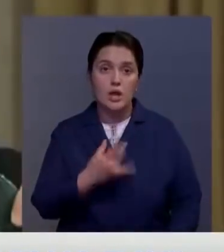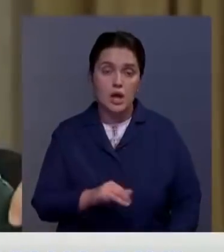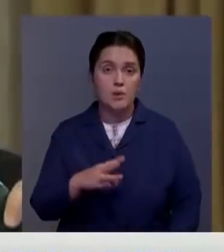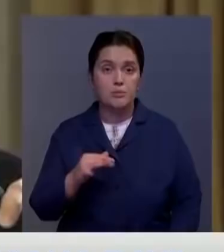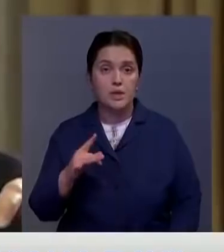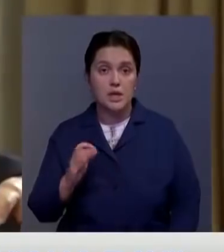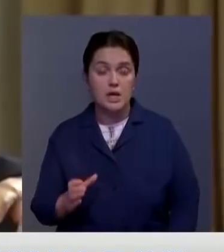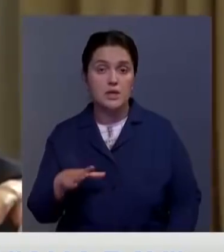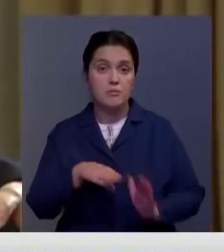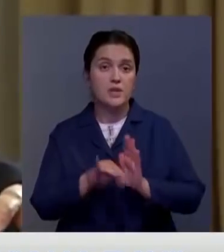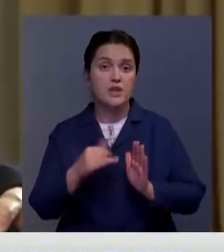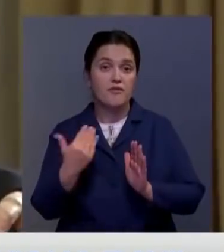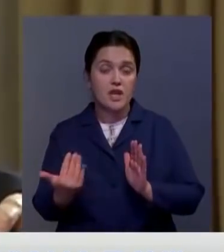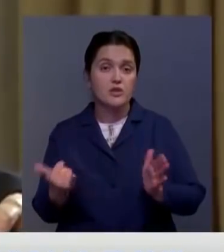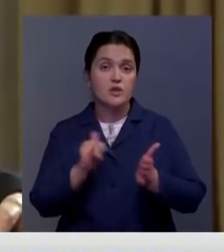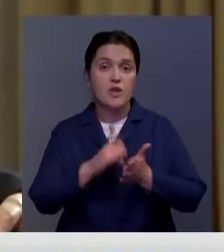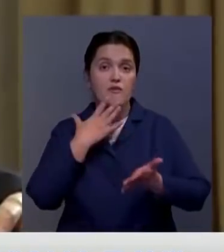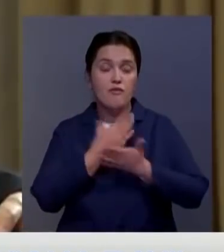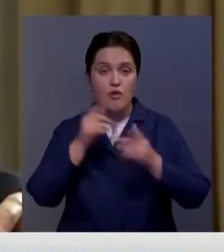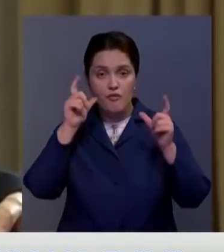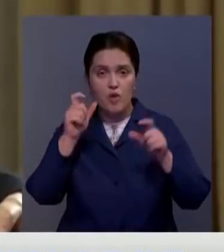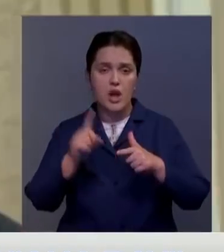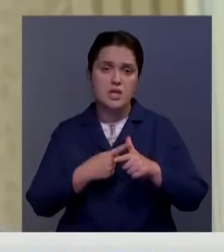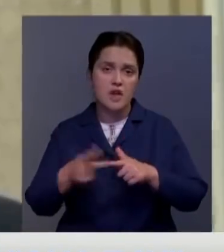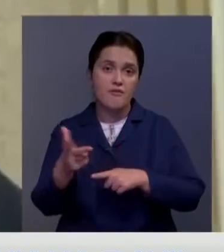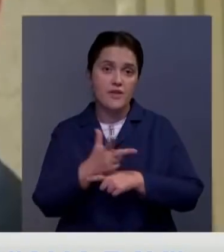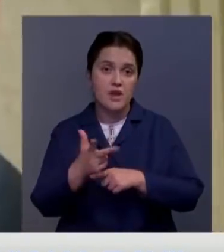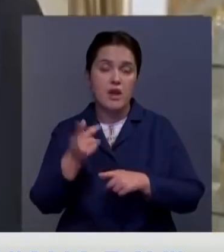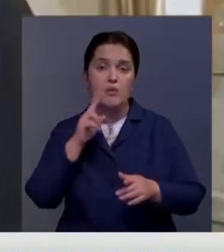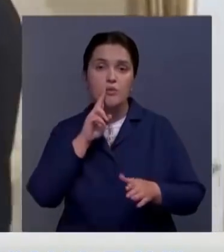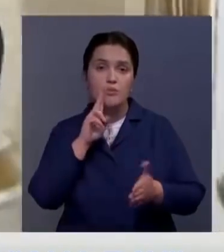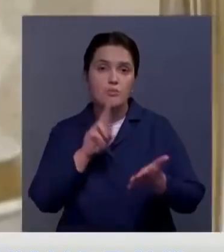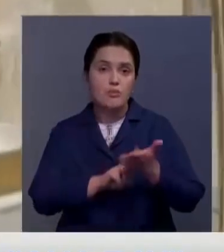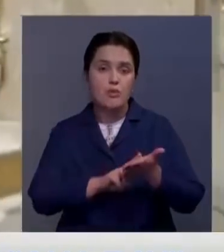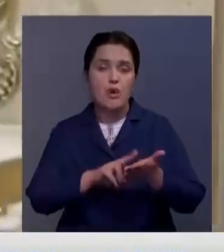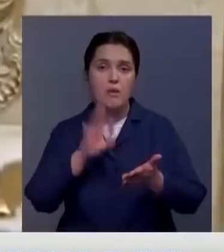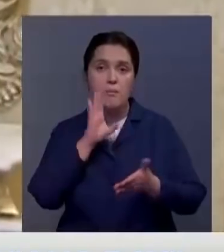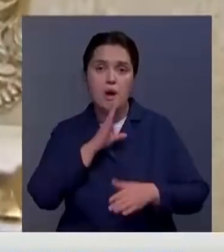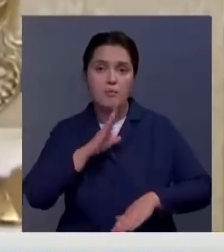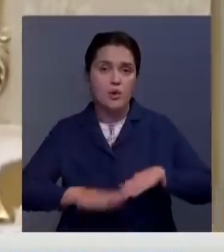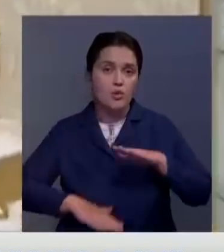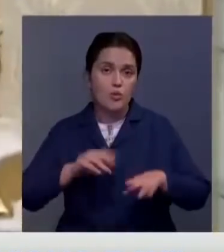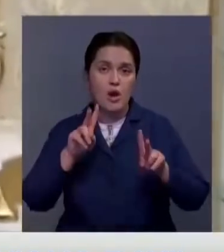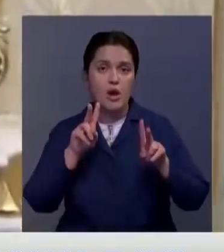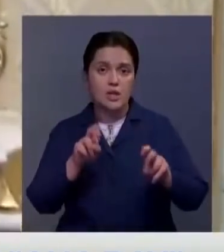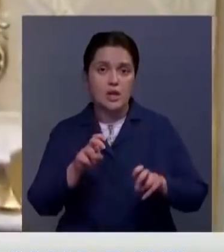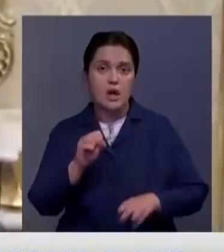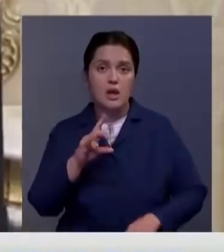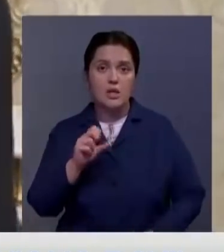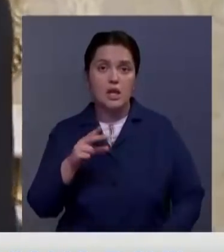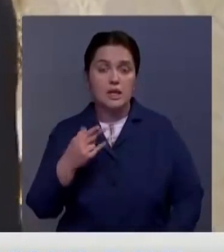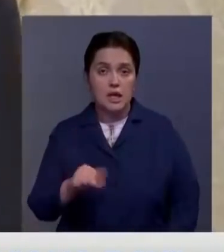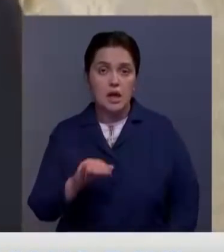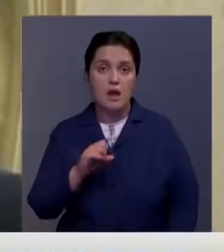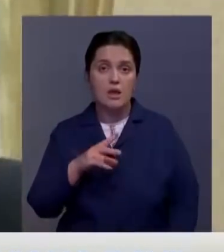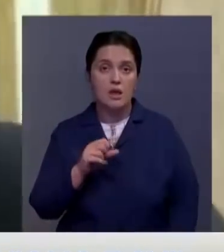«Мирас». Присоединяйтесь и вы, загружайте свое фото или видео, где вы целуете мамины руки с хэштегами «Анадей», «Аналар Куне»